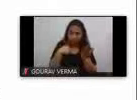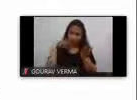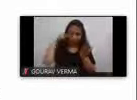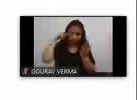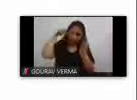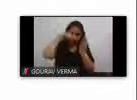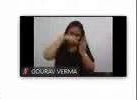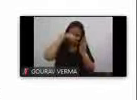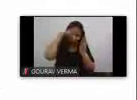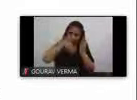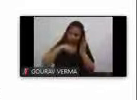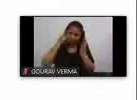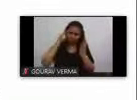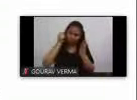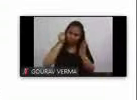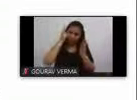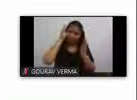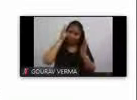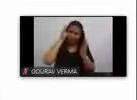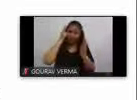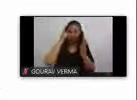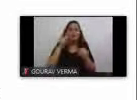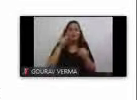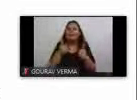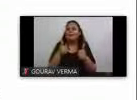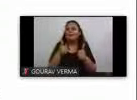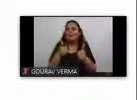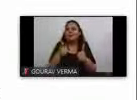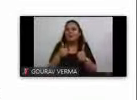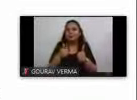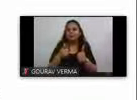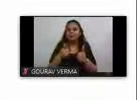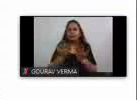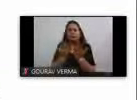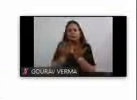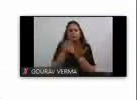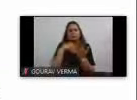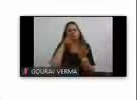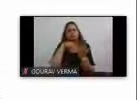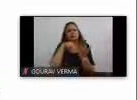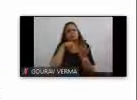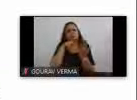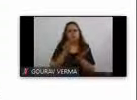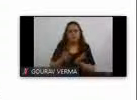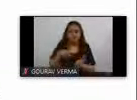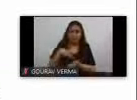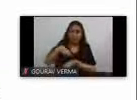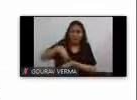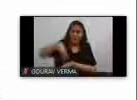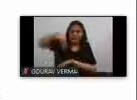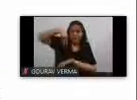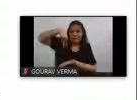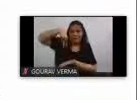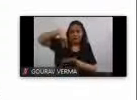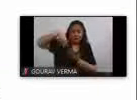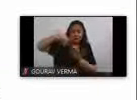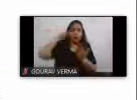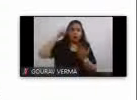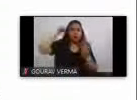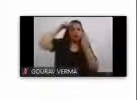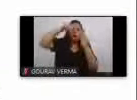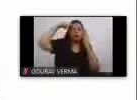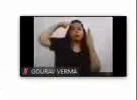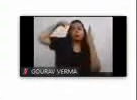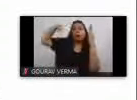रीड द बुक स्टैंडिंग ऑन योर टोस एंड वॉकिंग या होल्ड. You will find that it will be very difficult for you to balance